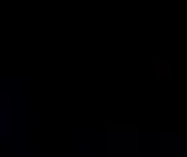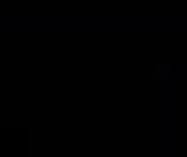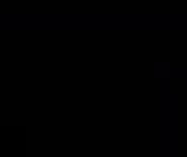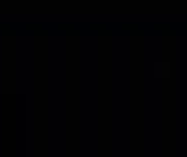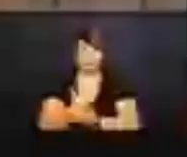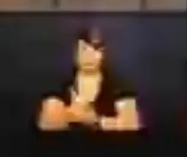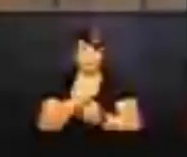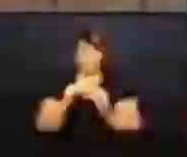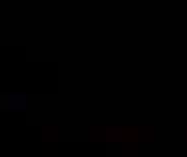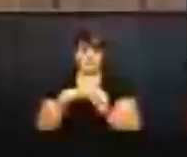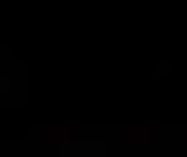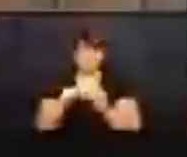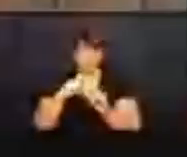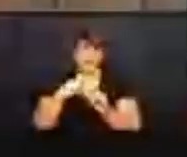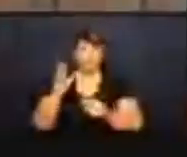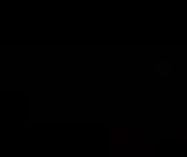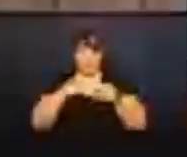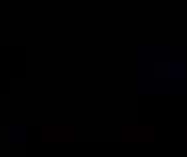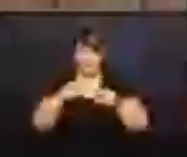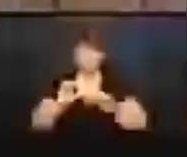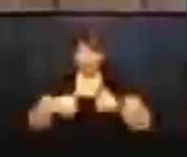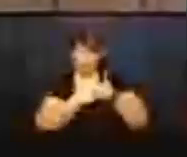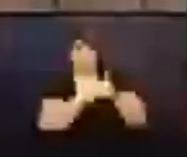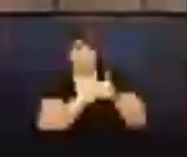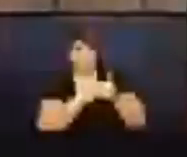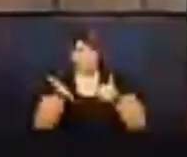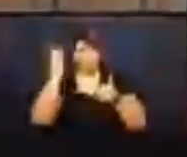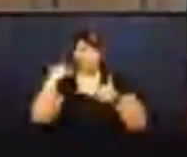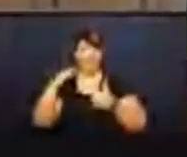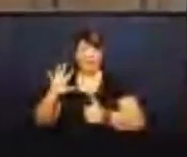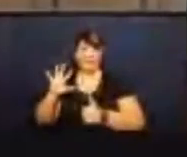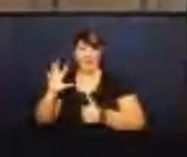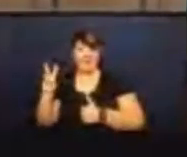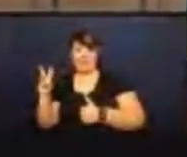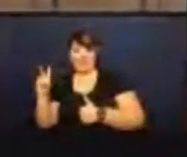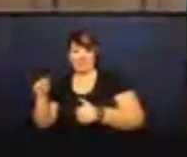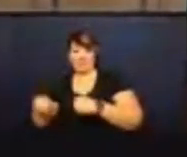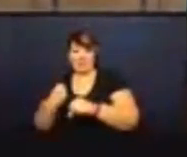kawaida yetu sasa, na tutakuwa tukikabiliana na changamoto hizi